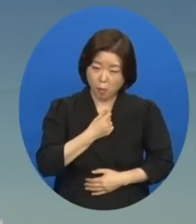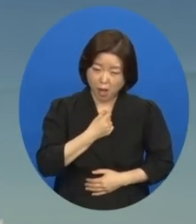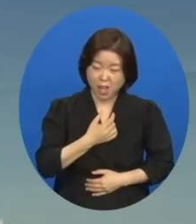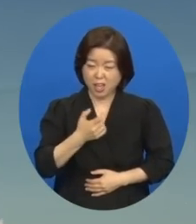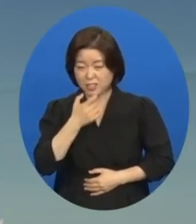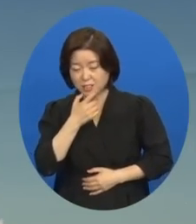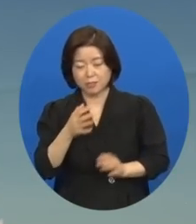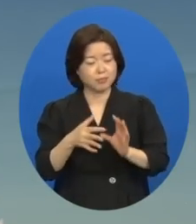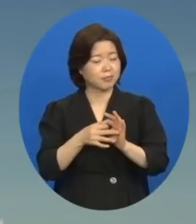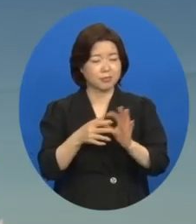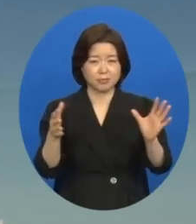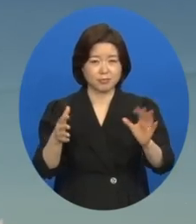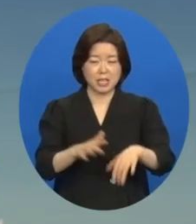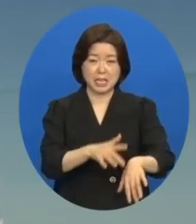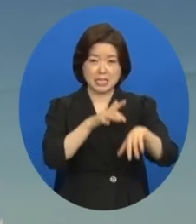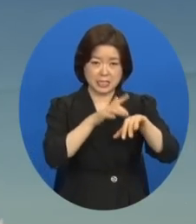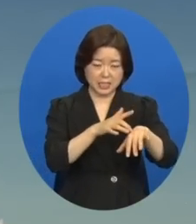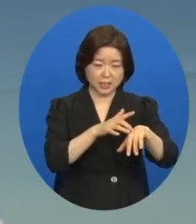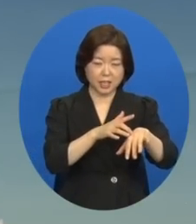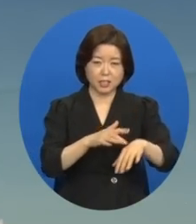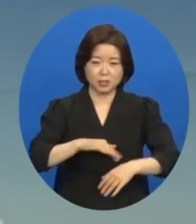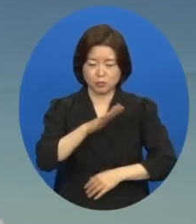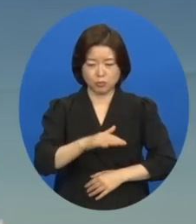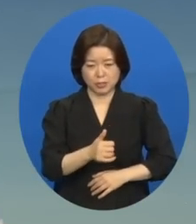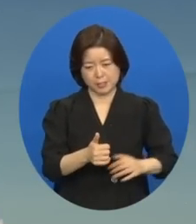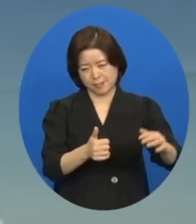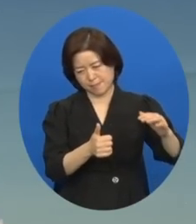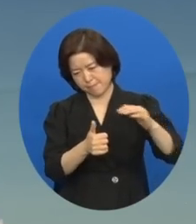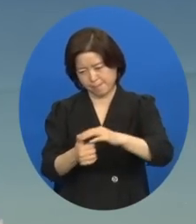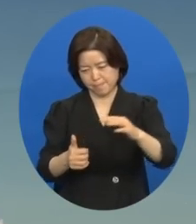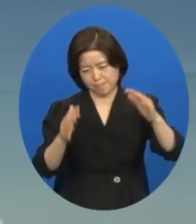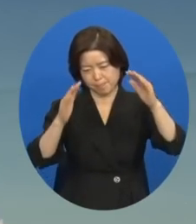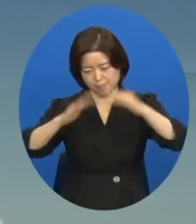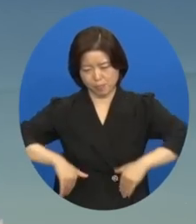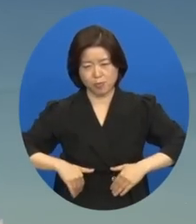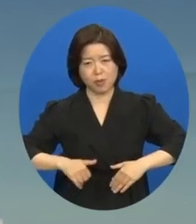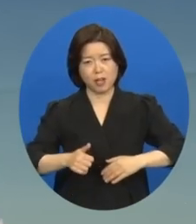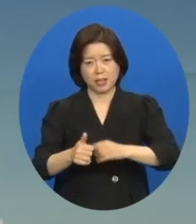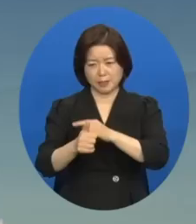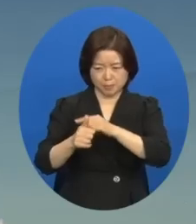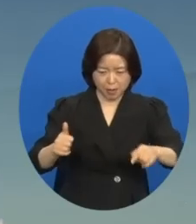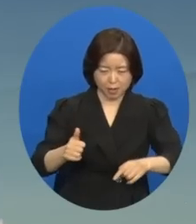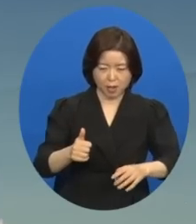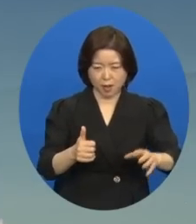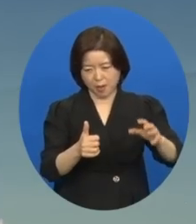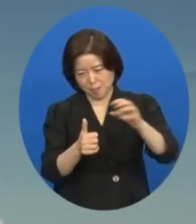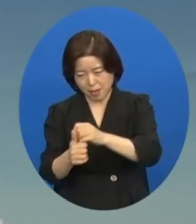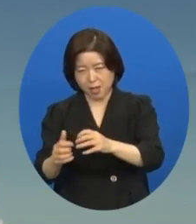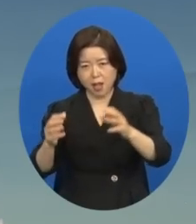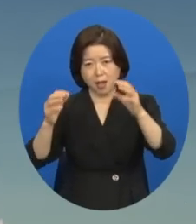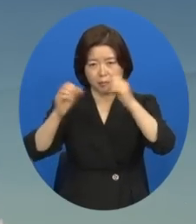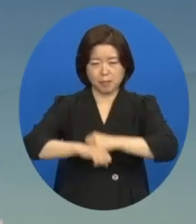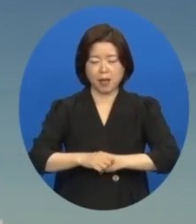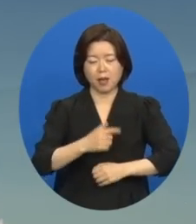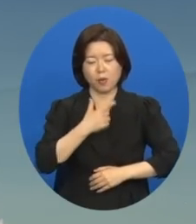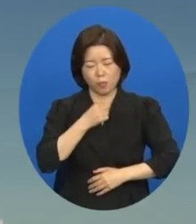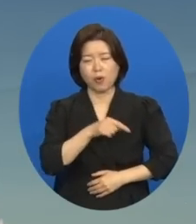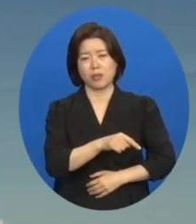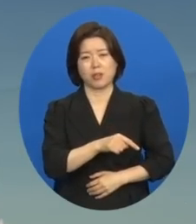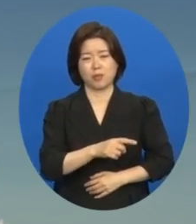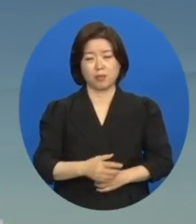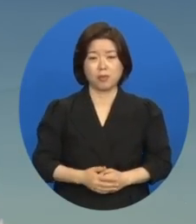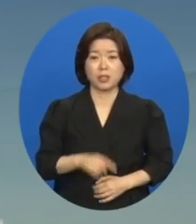않건 사단은 우리를 무너뜨리고 우리를 부서뜨리고 우리를 파괴하기를 원해요.